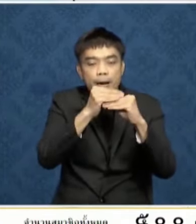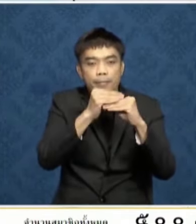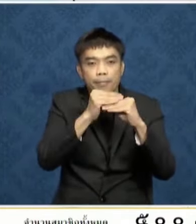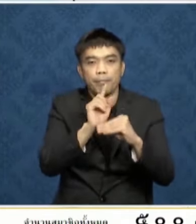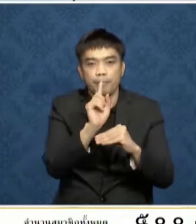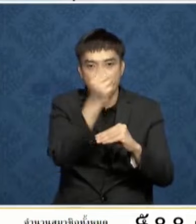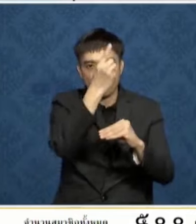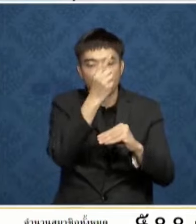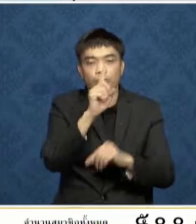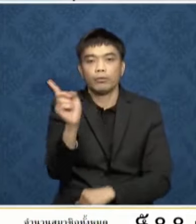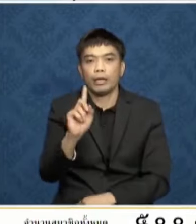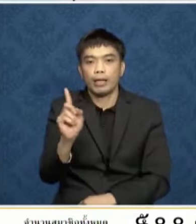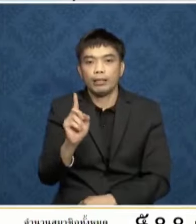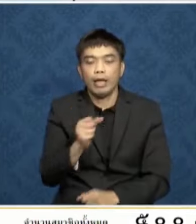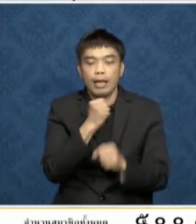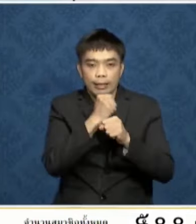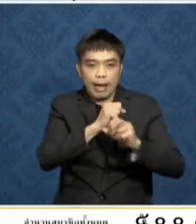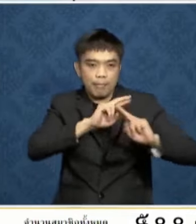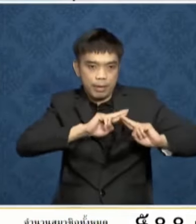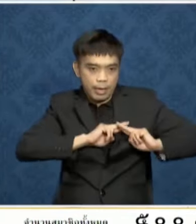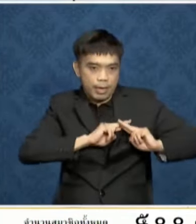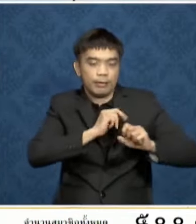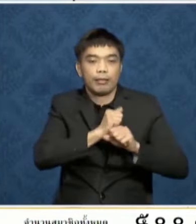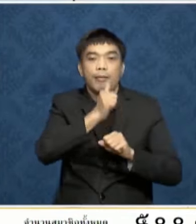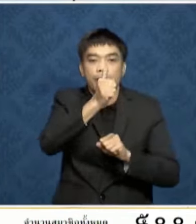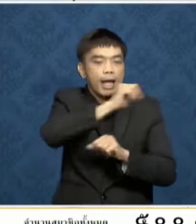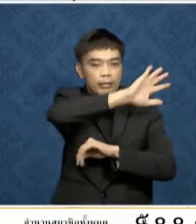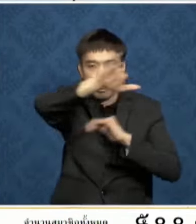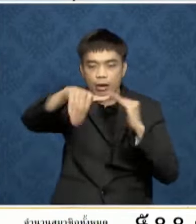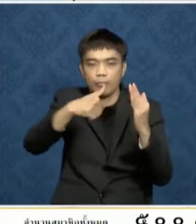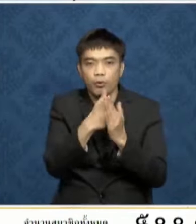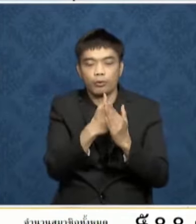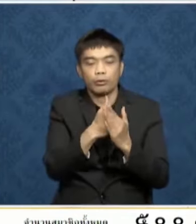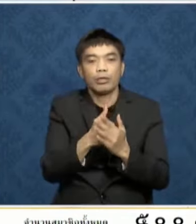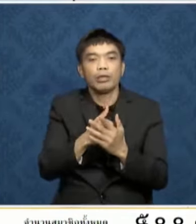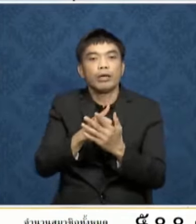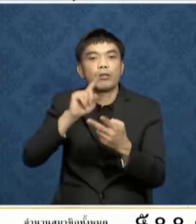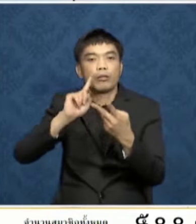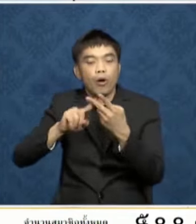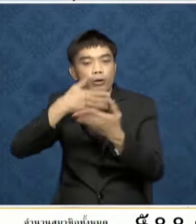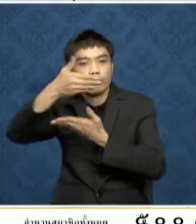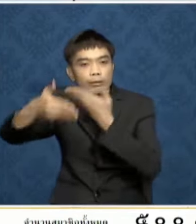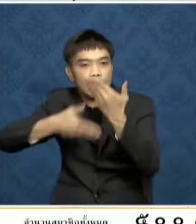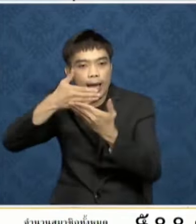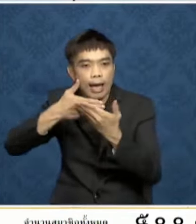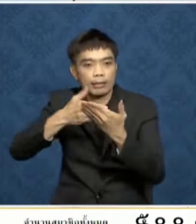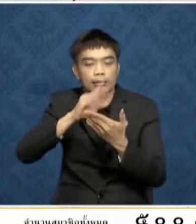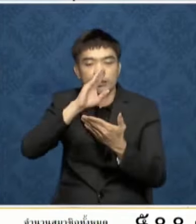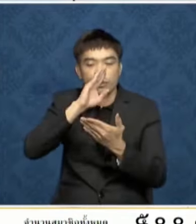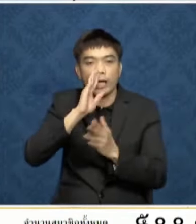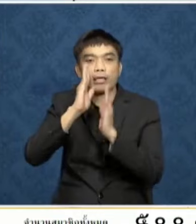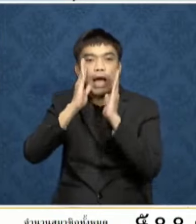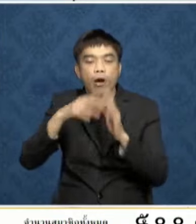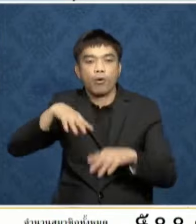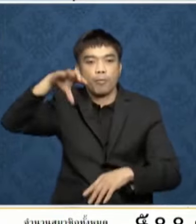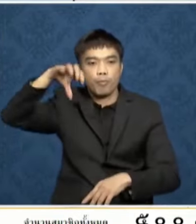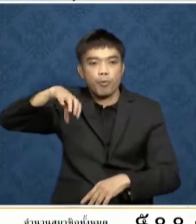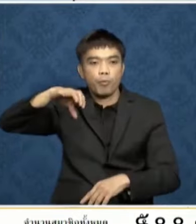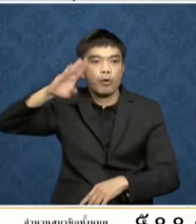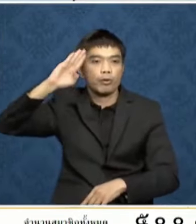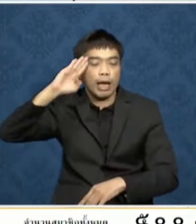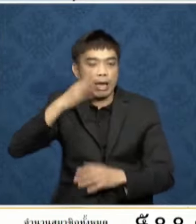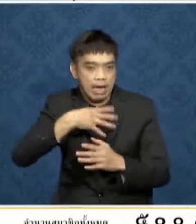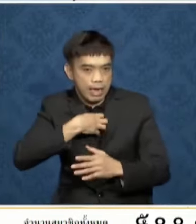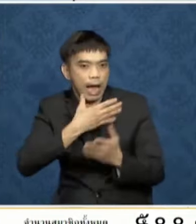จการองการใหกองทัพหนมาสนใจจดซ้อจากภายใประเทศบ้างยกตัอย่างเช่น